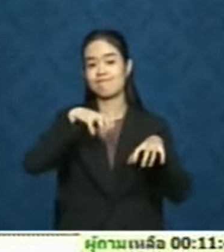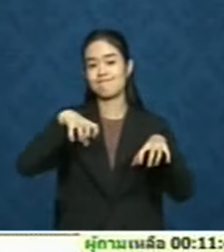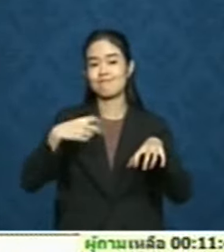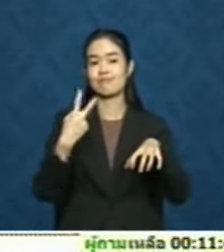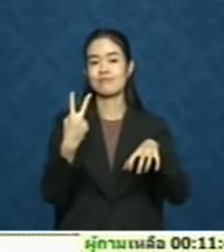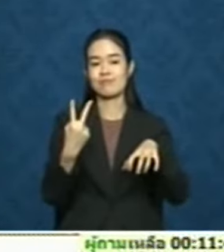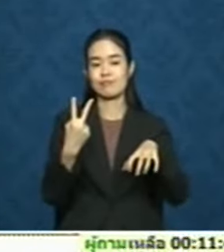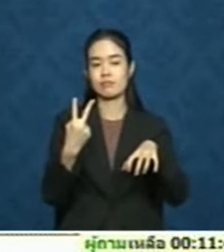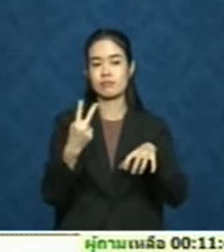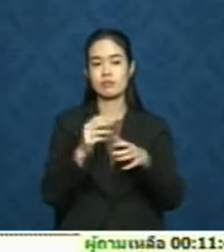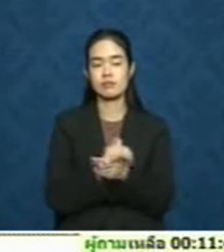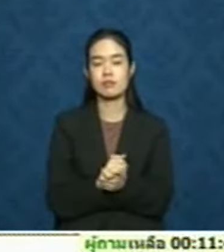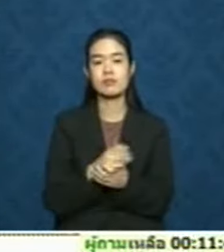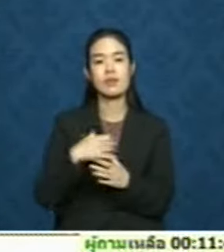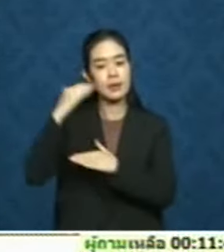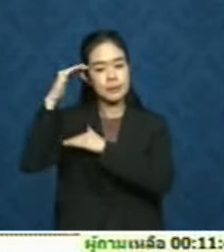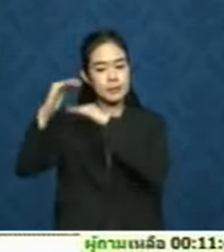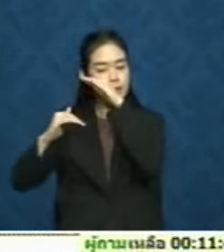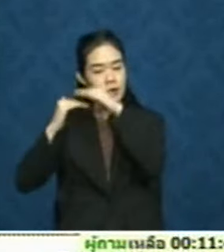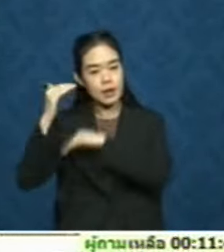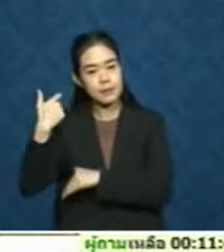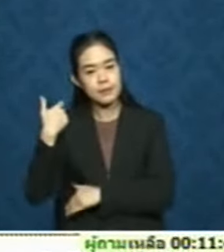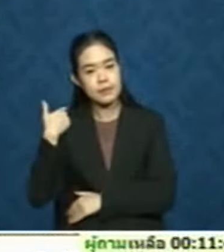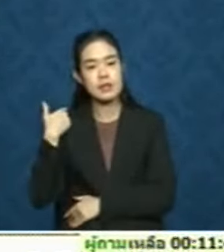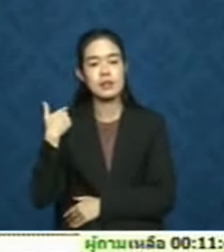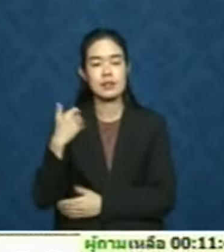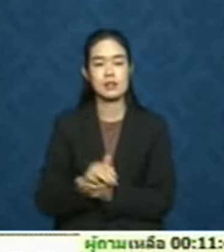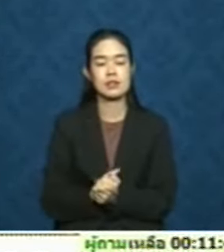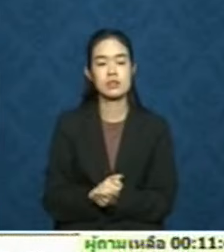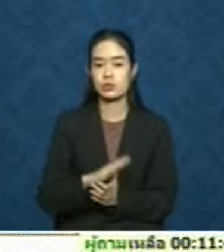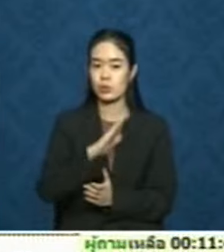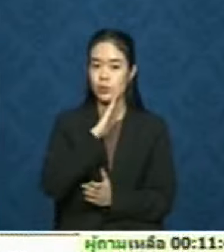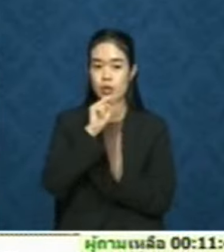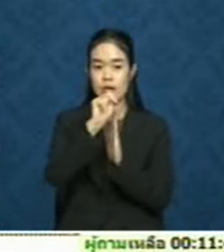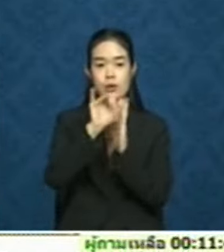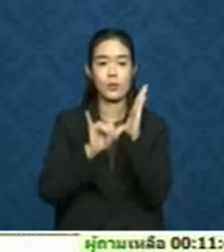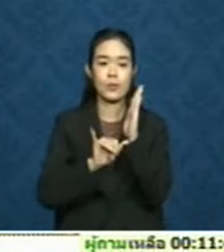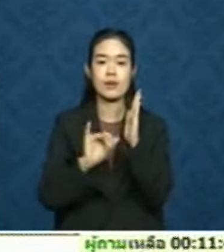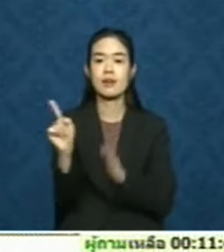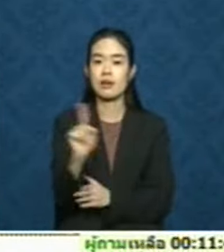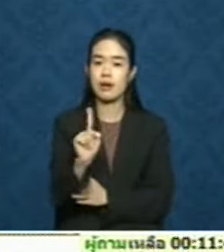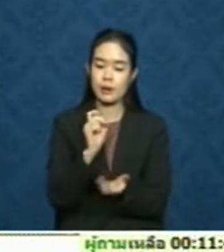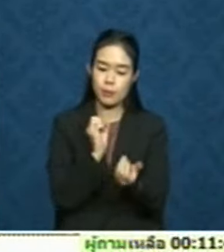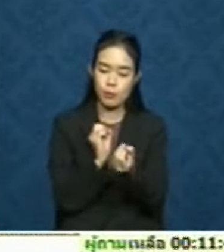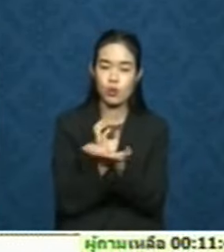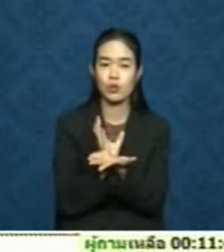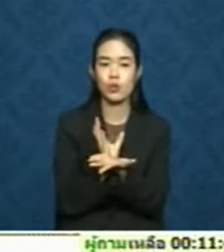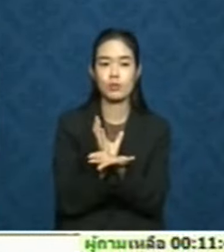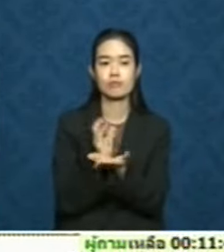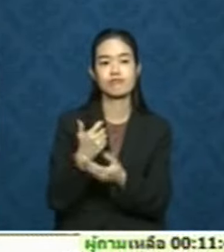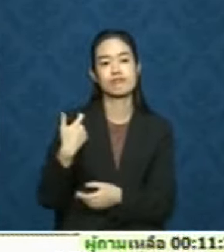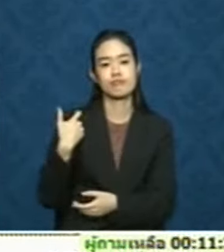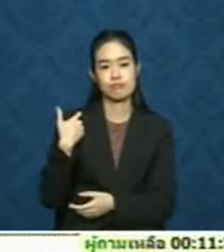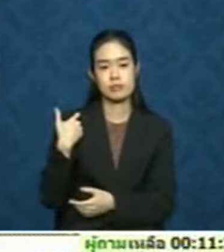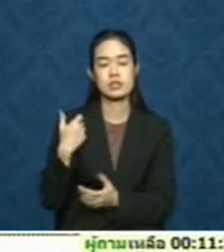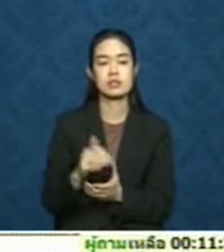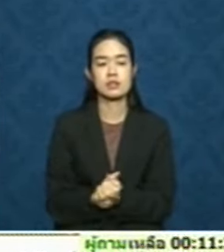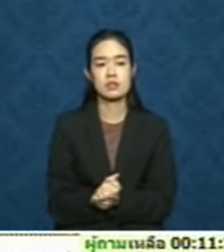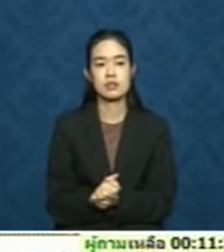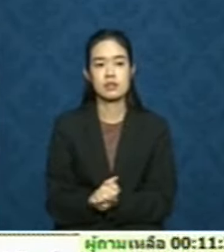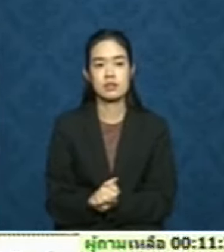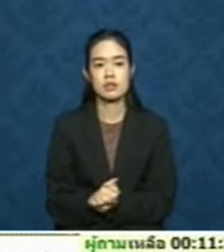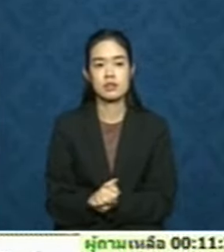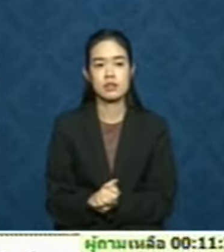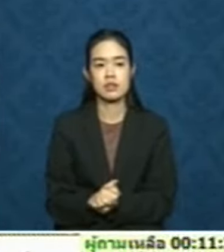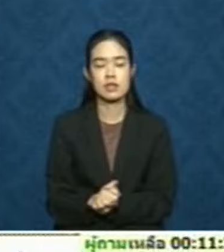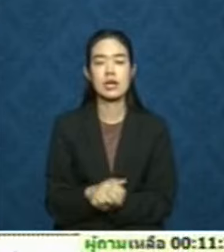ให้สถาบันนี้เจริญก้าวหน้าข้อแน่นอนที่สุดว่าเมื่อมีนโยบายใดที่อาจจะกระทบต่อความก้าวหน้าของสถาบันข้อหน้าจะ